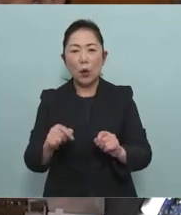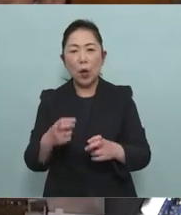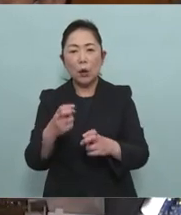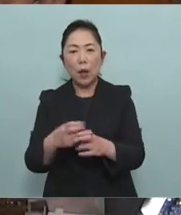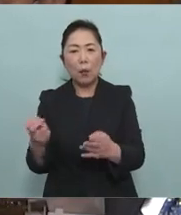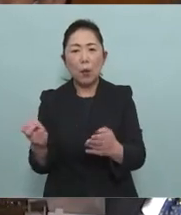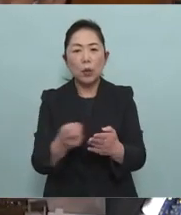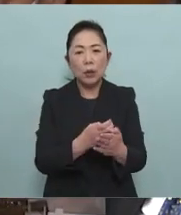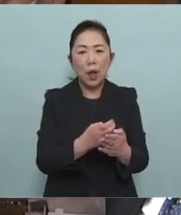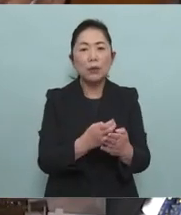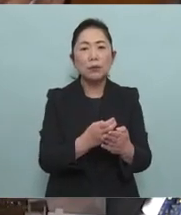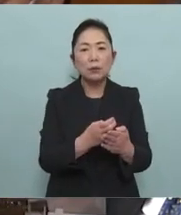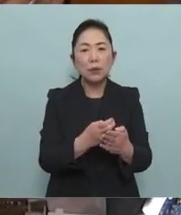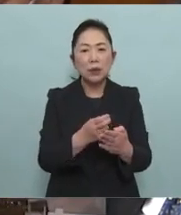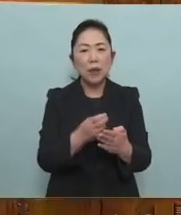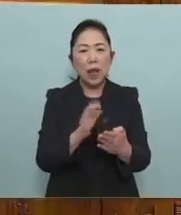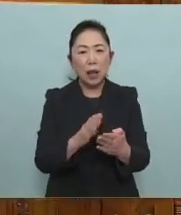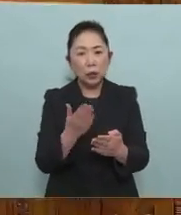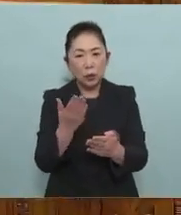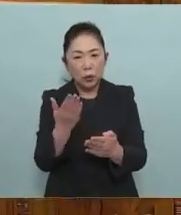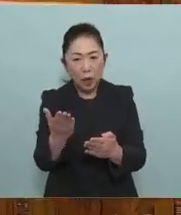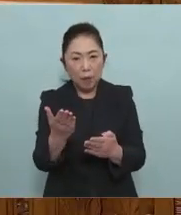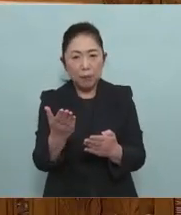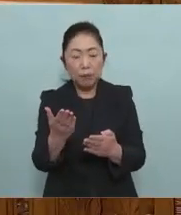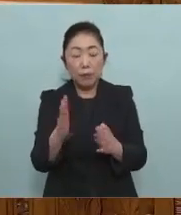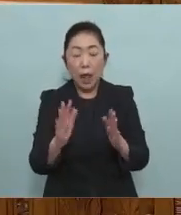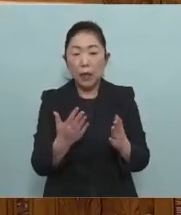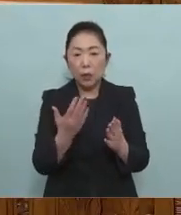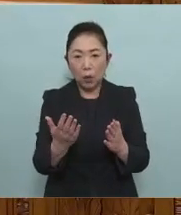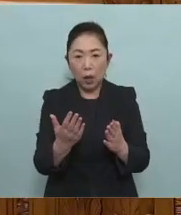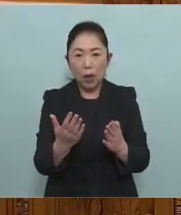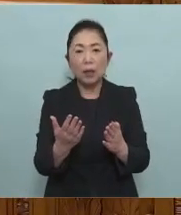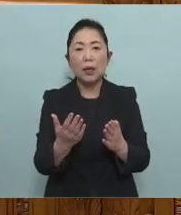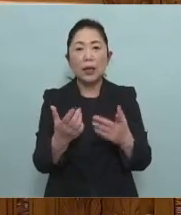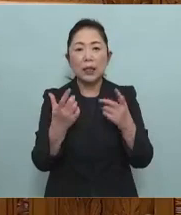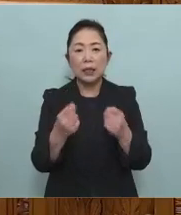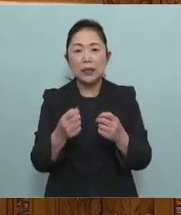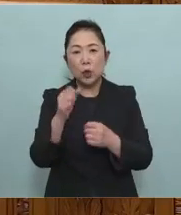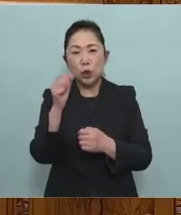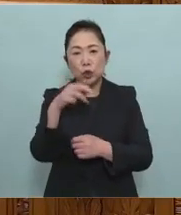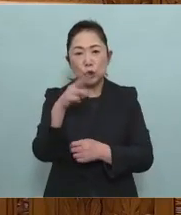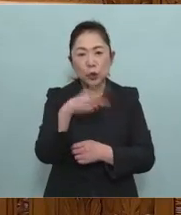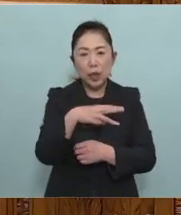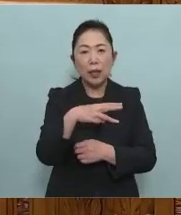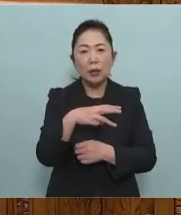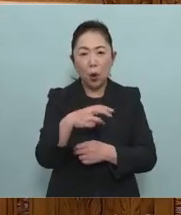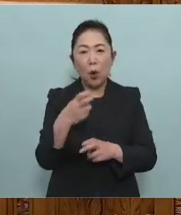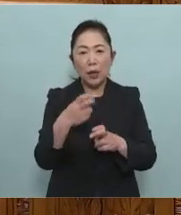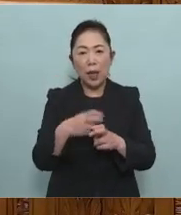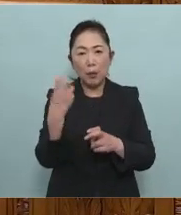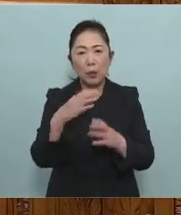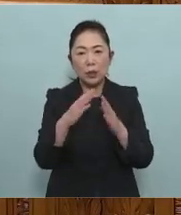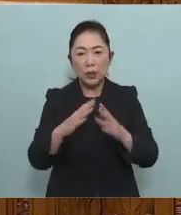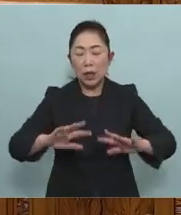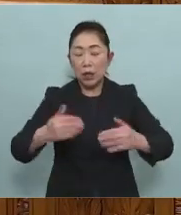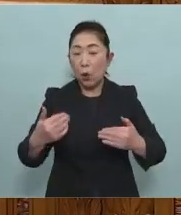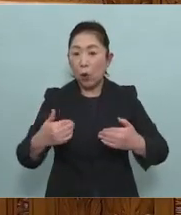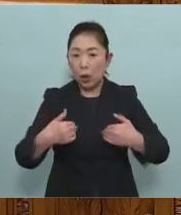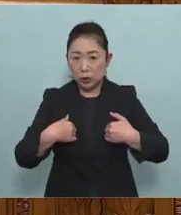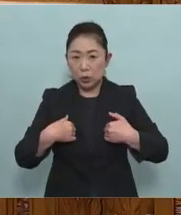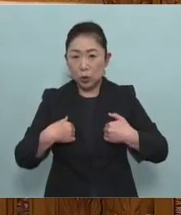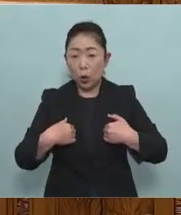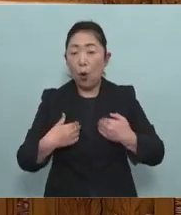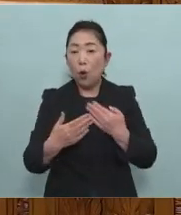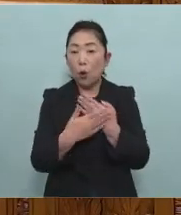事例はないか、衆参の憲法審査会で大いに積極的に議論する必要があると考えますが、この